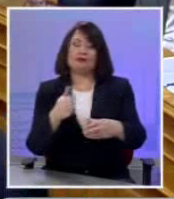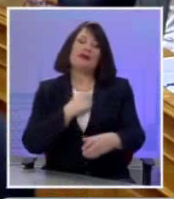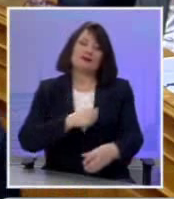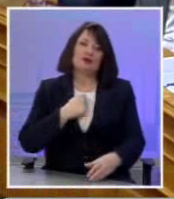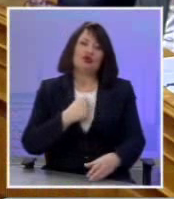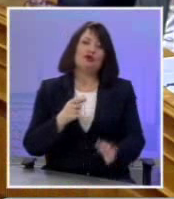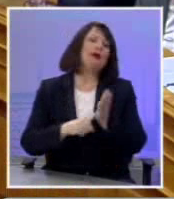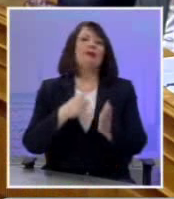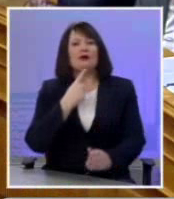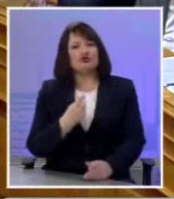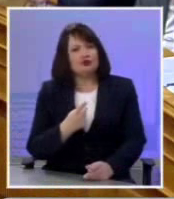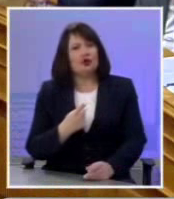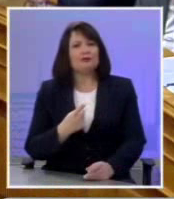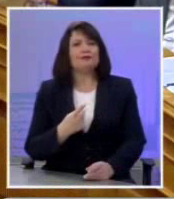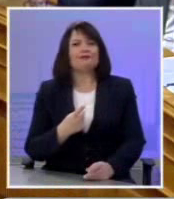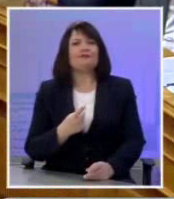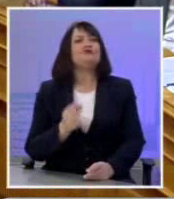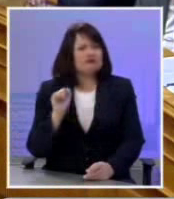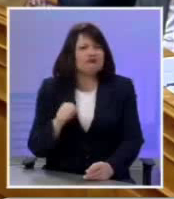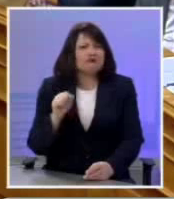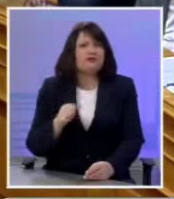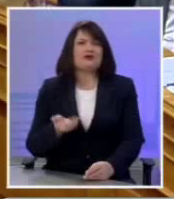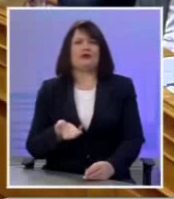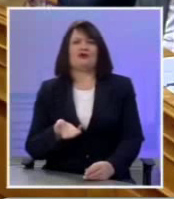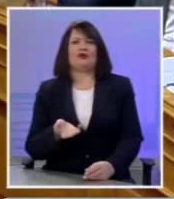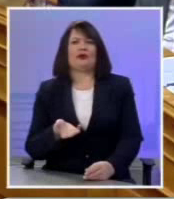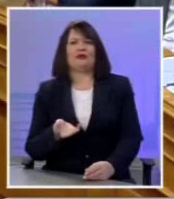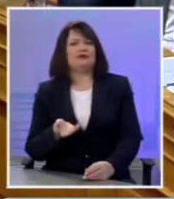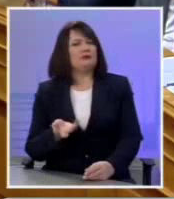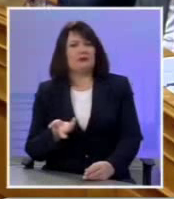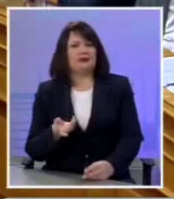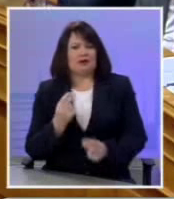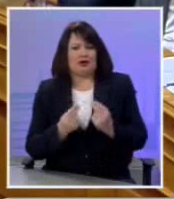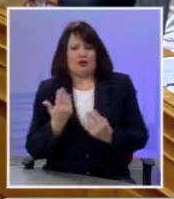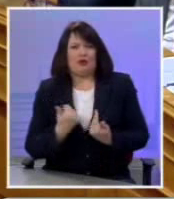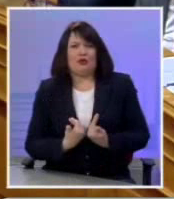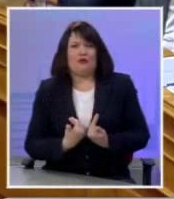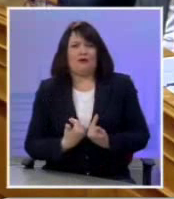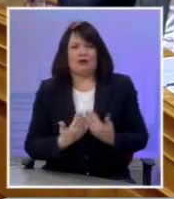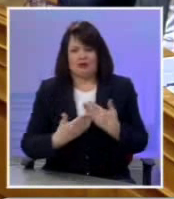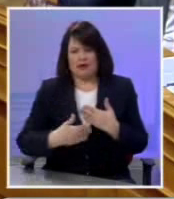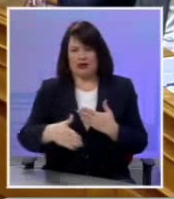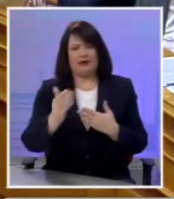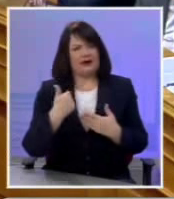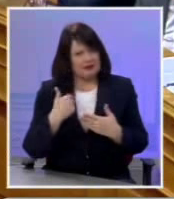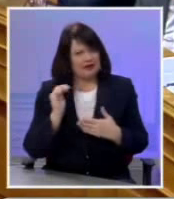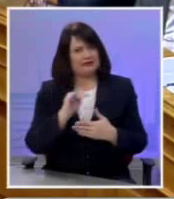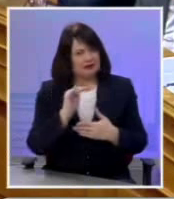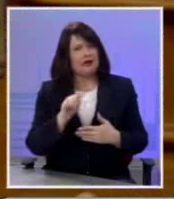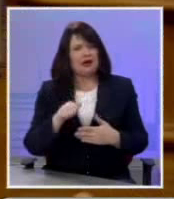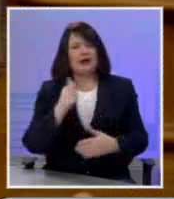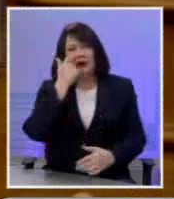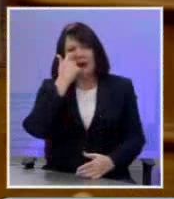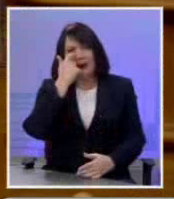να σας πω ότι δεν έχουμε καμία αντίρρηση και στην δρομολογούμενη, μετά και από δική μας παρότρινση,